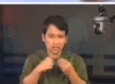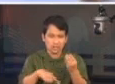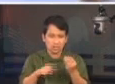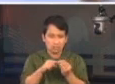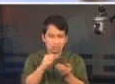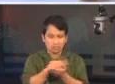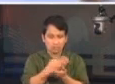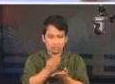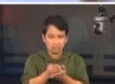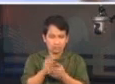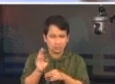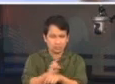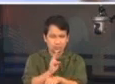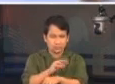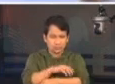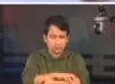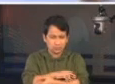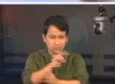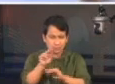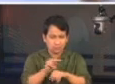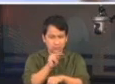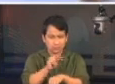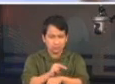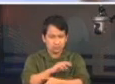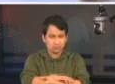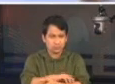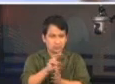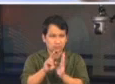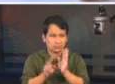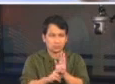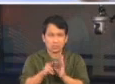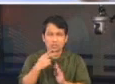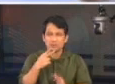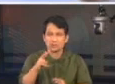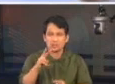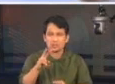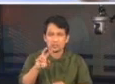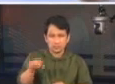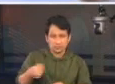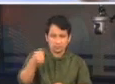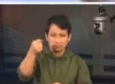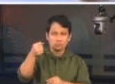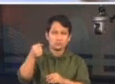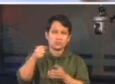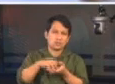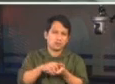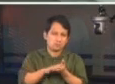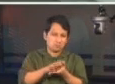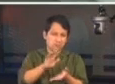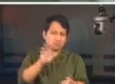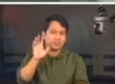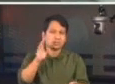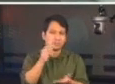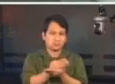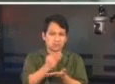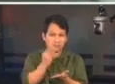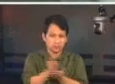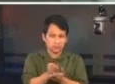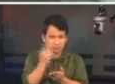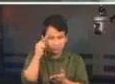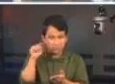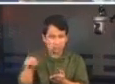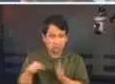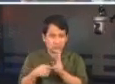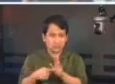sa pambansang budget. Hiling din po ng senador na i-veto ng Pangulo ang sobra-sobrang realignment budget o budget pong inilaan sa